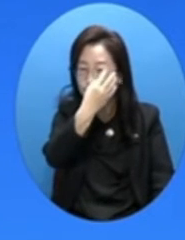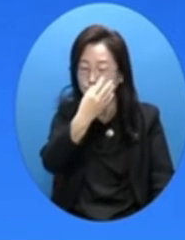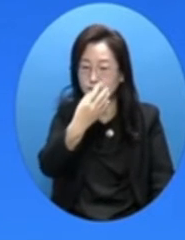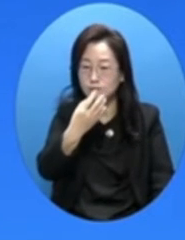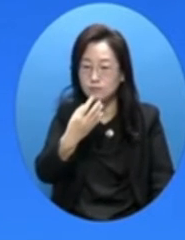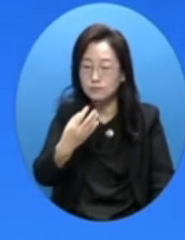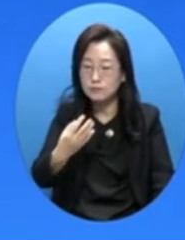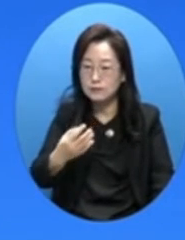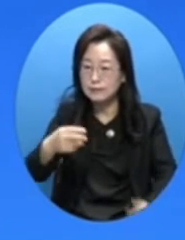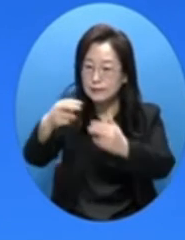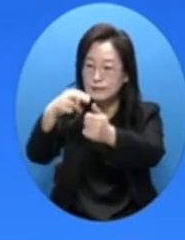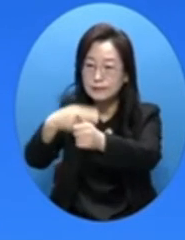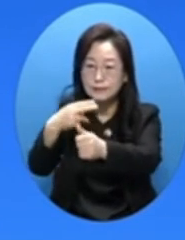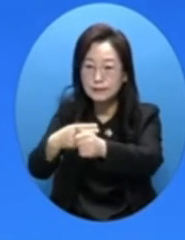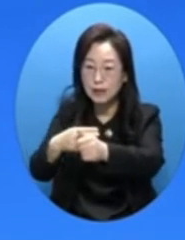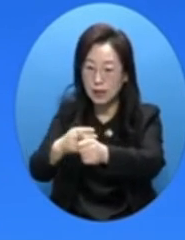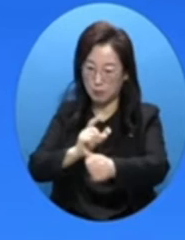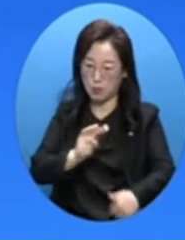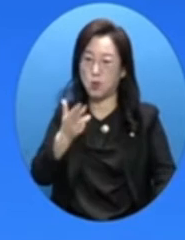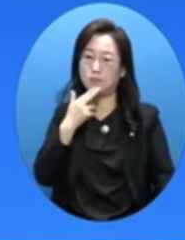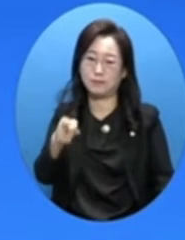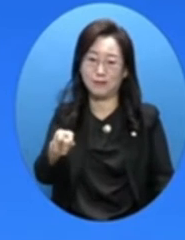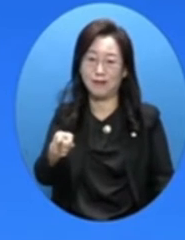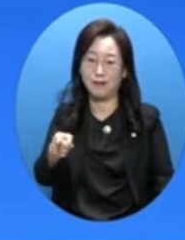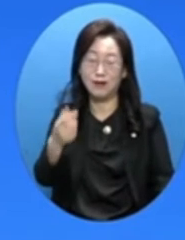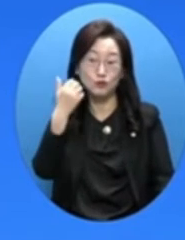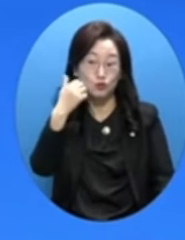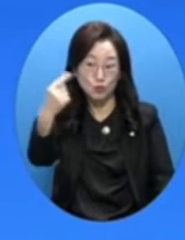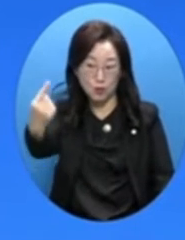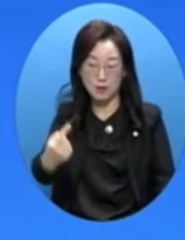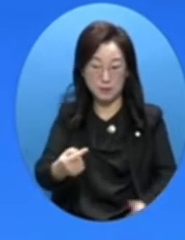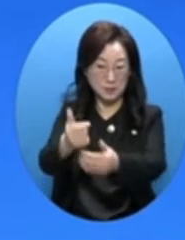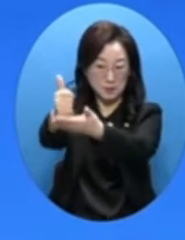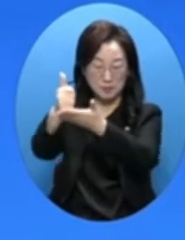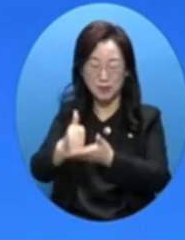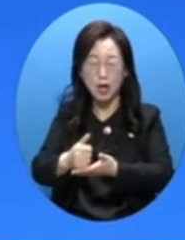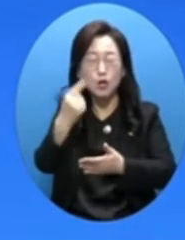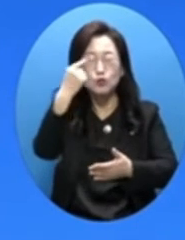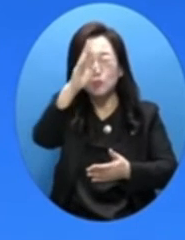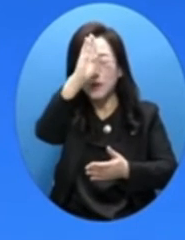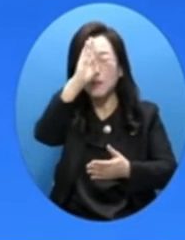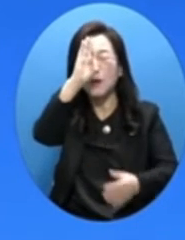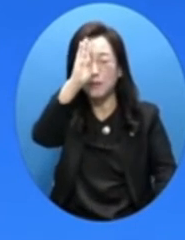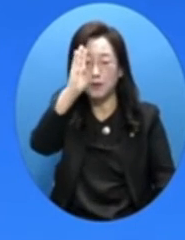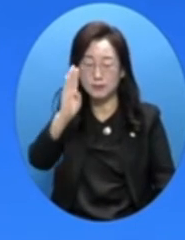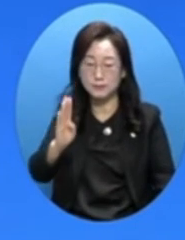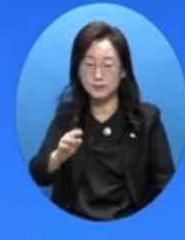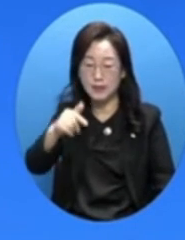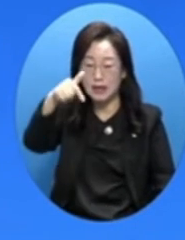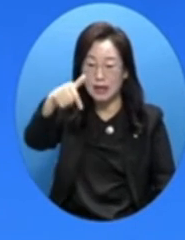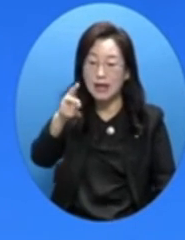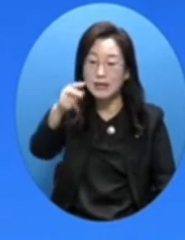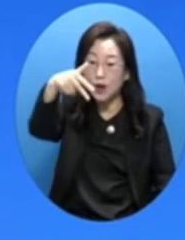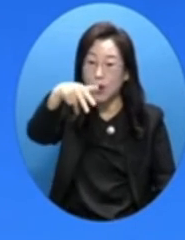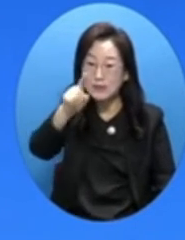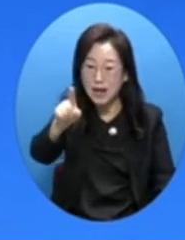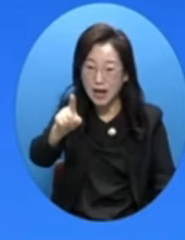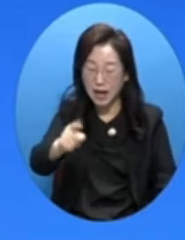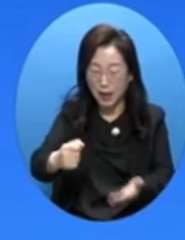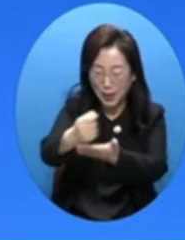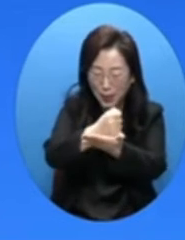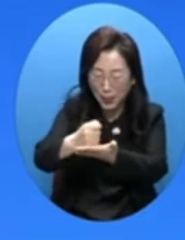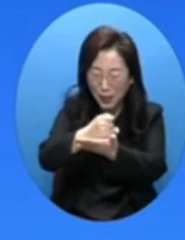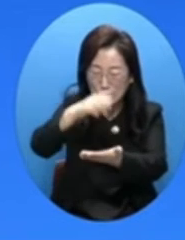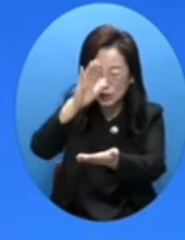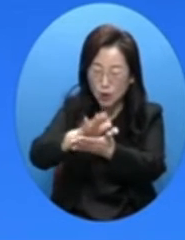기록을 보면 의사면허도 없는 사람이 눈병이 난 것이라 그래서 가지고 겨자를 갈아서 뜨겁게 해서 눈에다